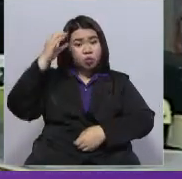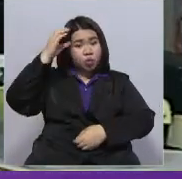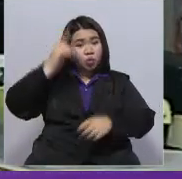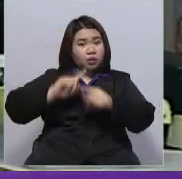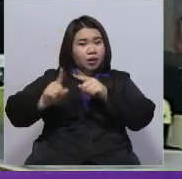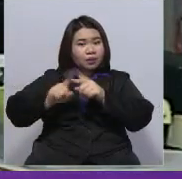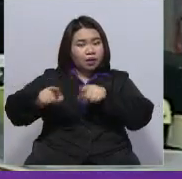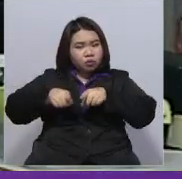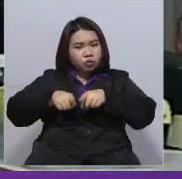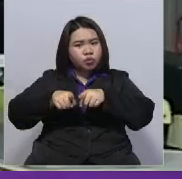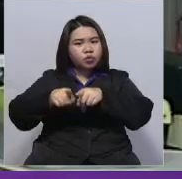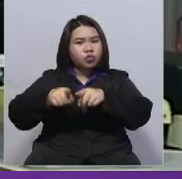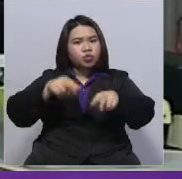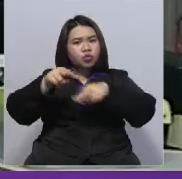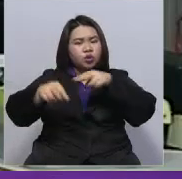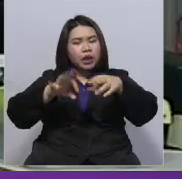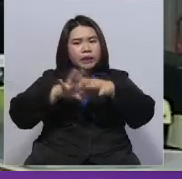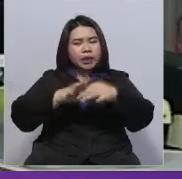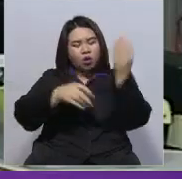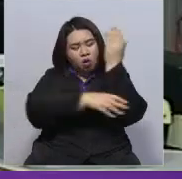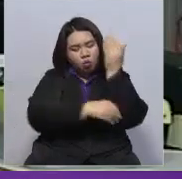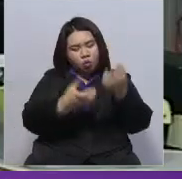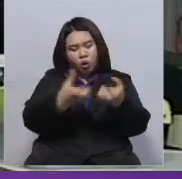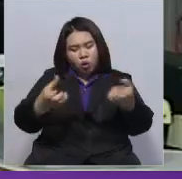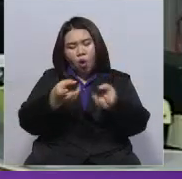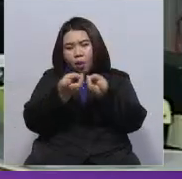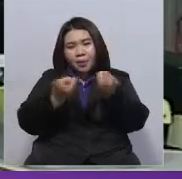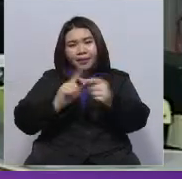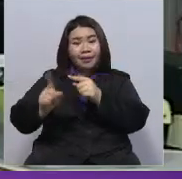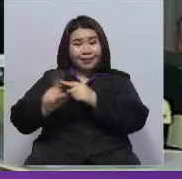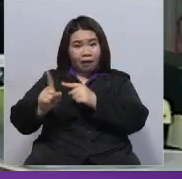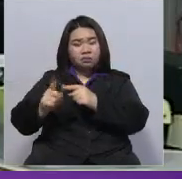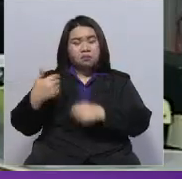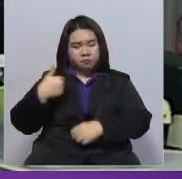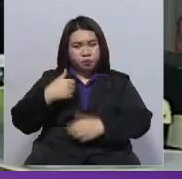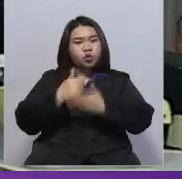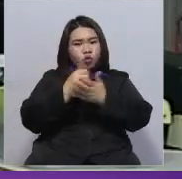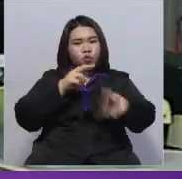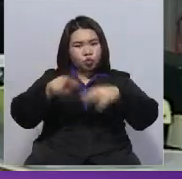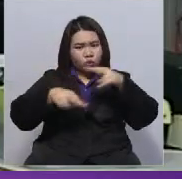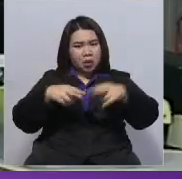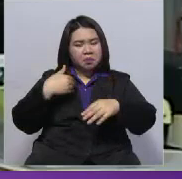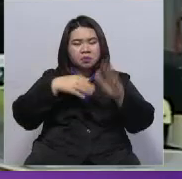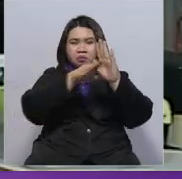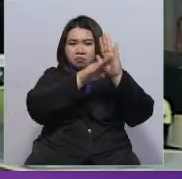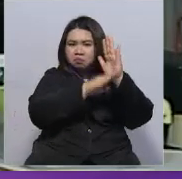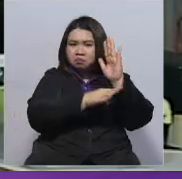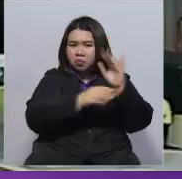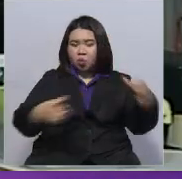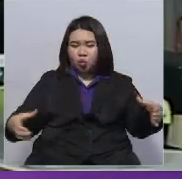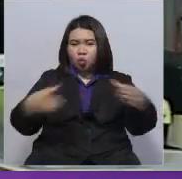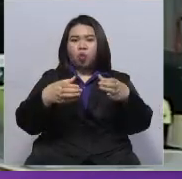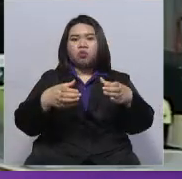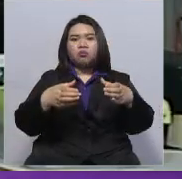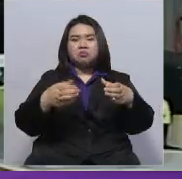บคู่ไปกับการดูแลเรื่องปัจจัยการผลิตให้กับสมาชิกเป็นกลไกที่สำคัญที่เสริมสร้างความแข็งแกร่งให้กับระบ